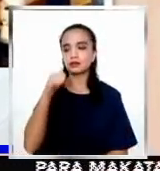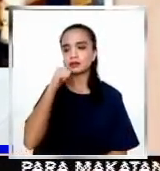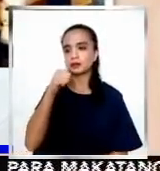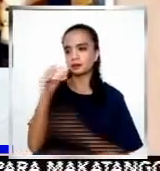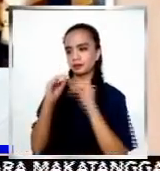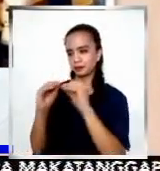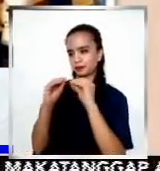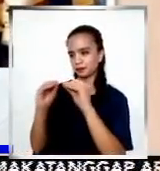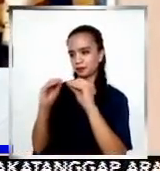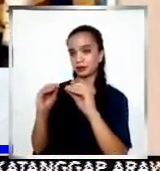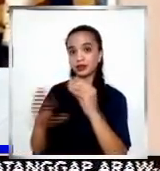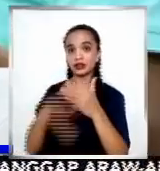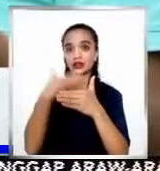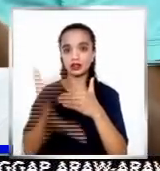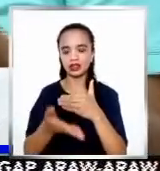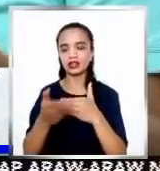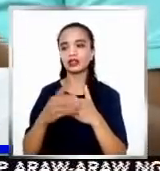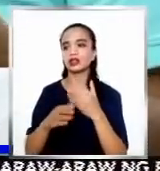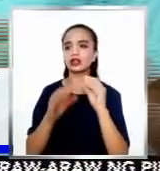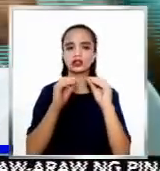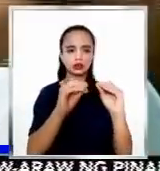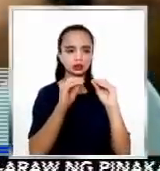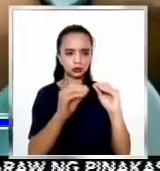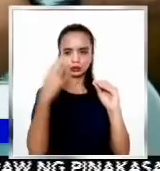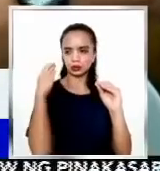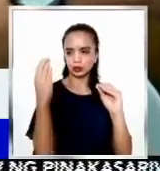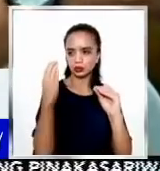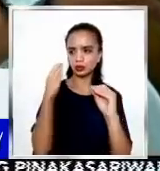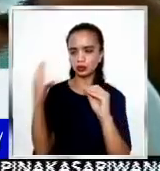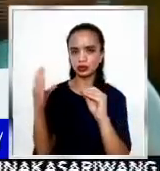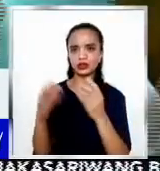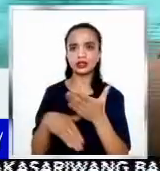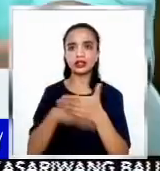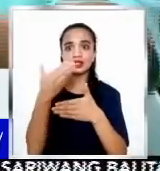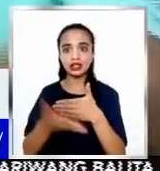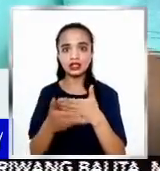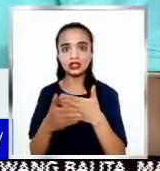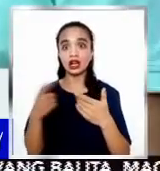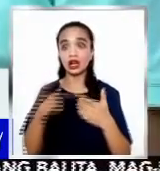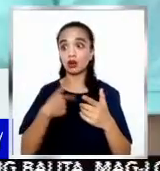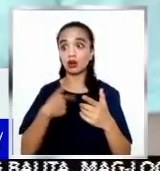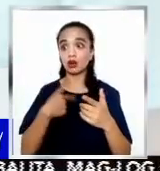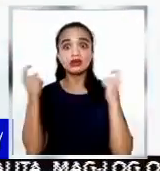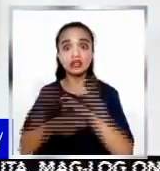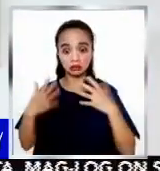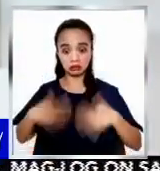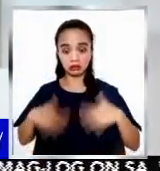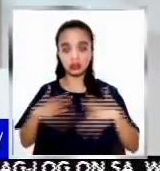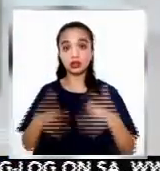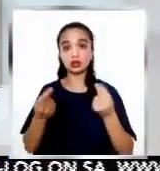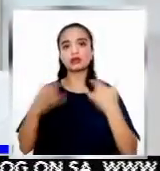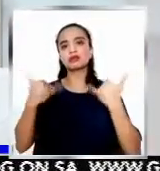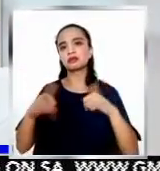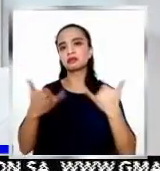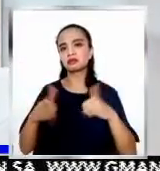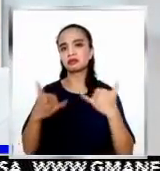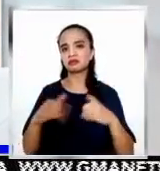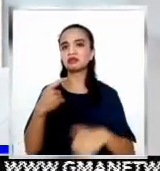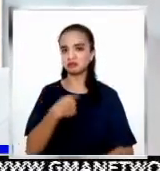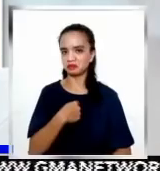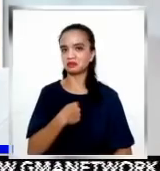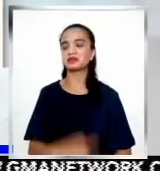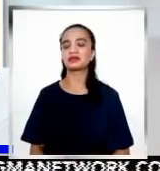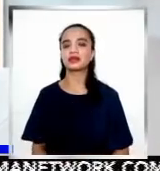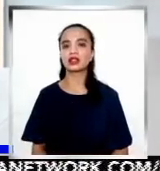juniors, magko-coach ako. Tapos seniors, magbibihis lang ako. Tapos maglalaro na ako. Sa simula sa pool pa lamang